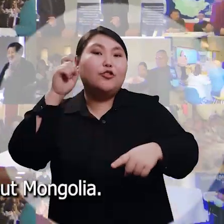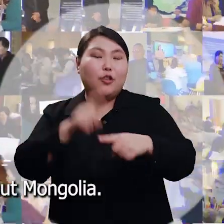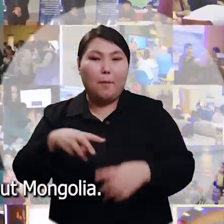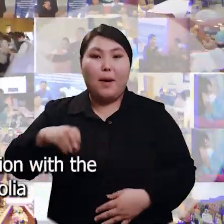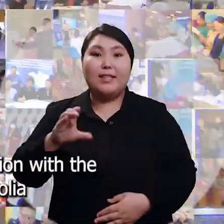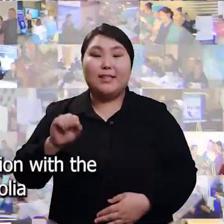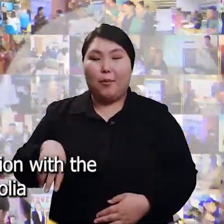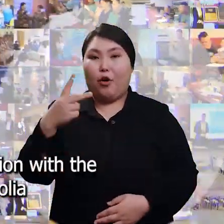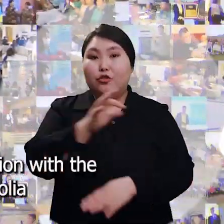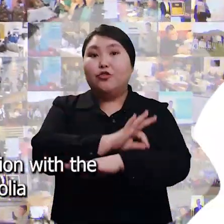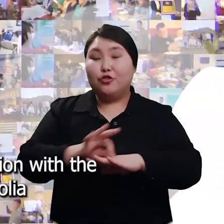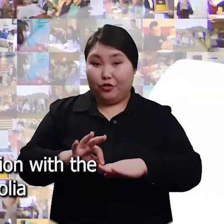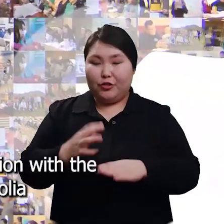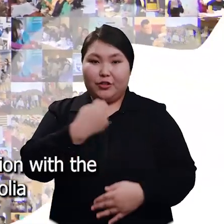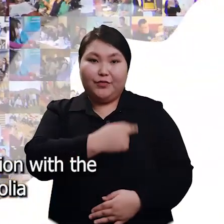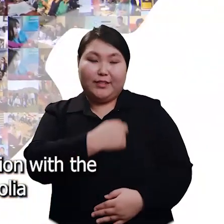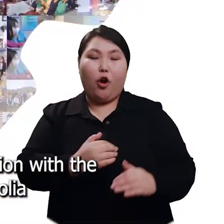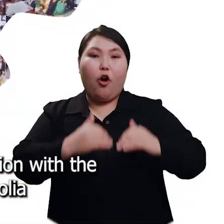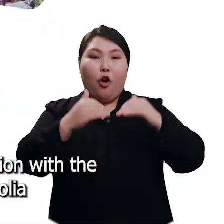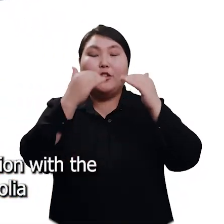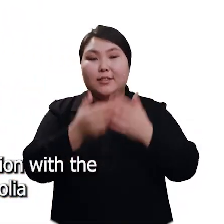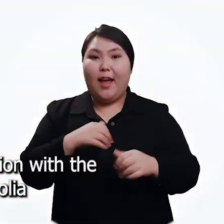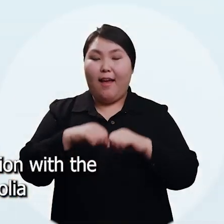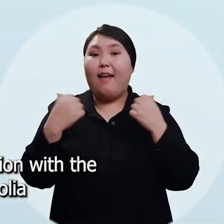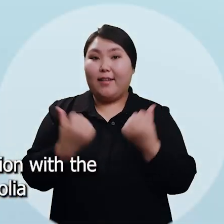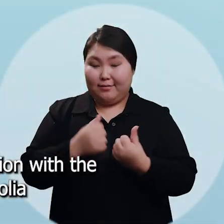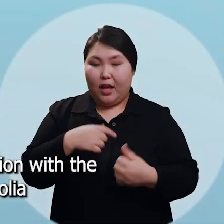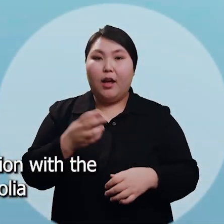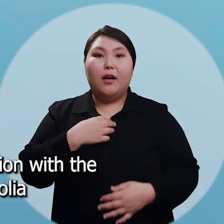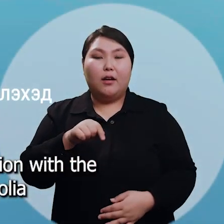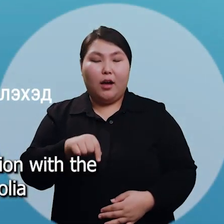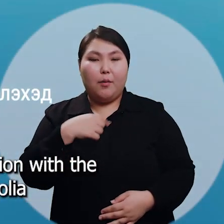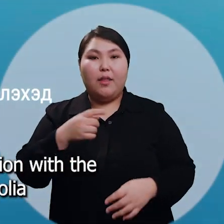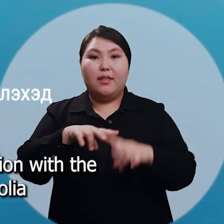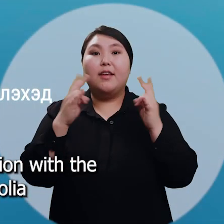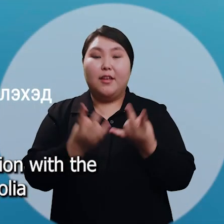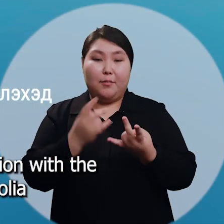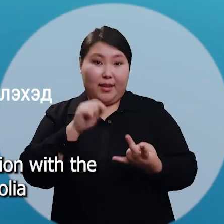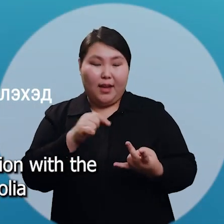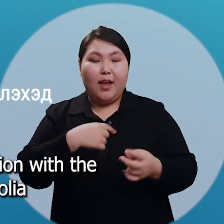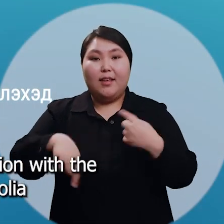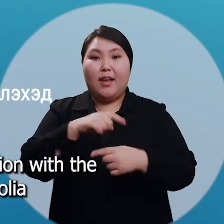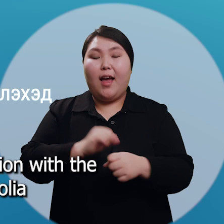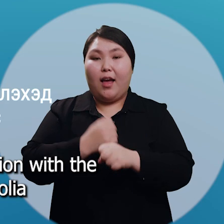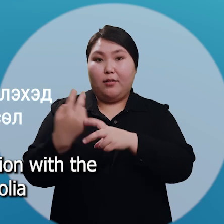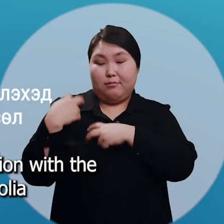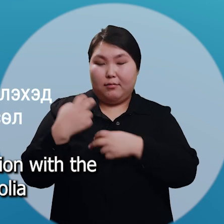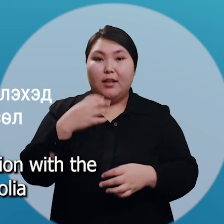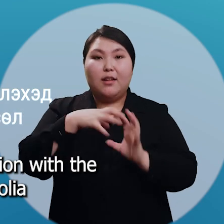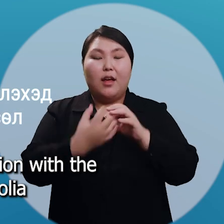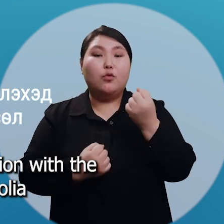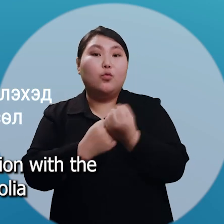царуудсэг. Ма саам хуир түсэлэг шевцарийн хүлчдээн агантлэг нэгэмээн эгэх харуудсэлээн дэлхэн түншиллэн